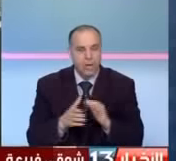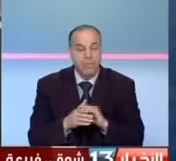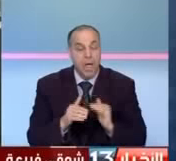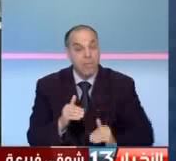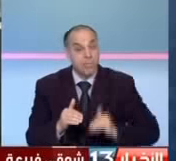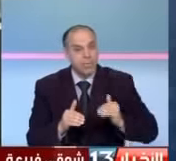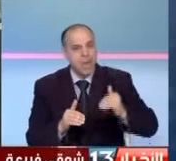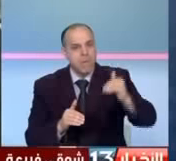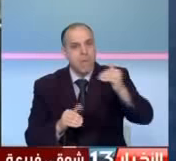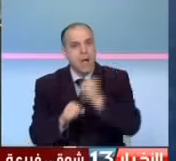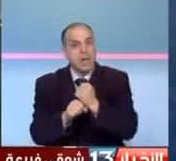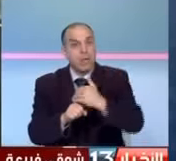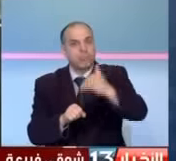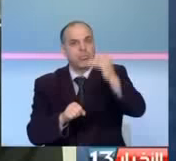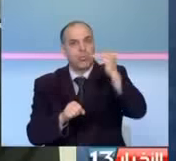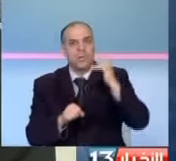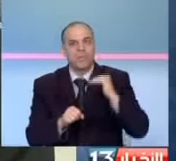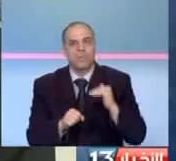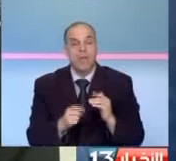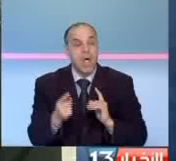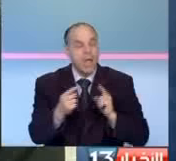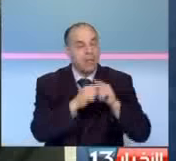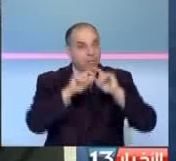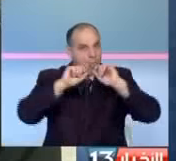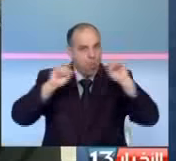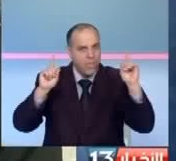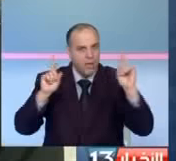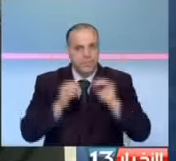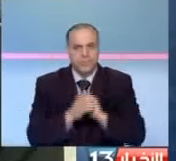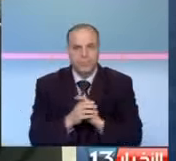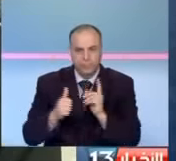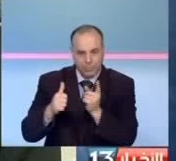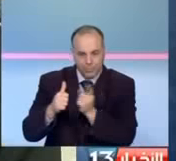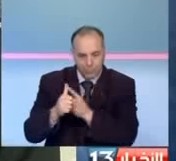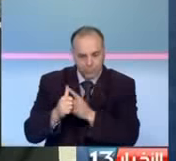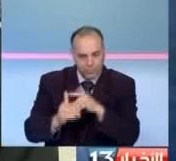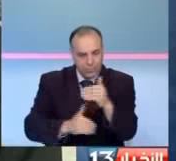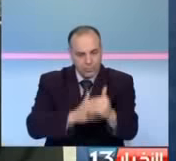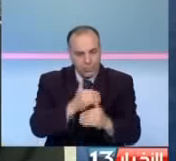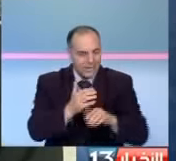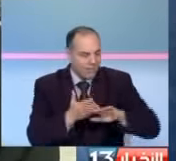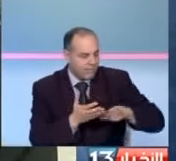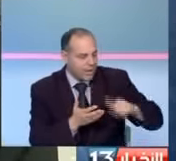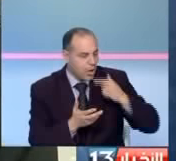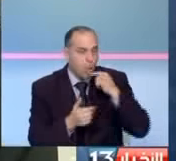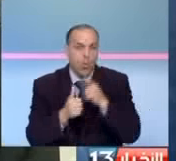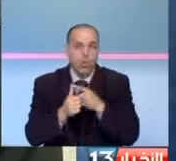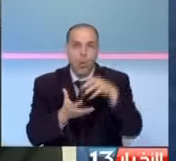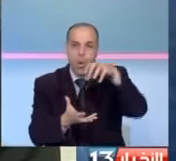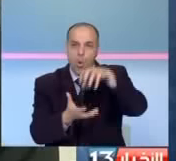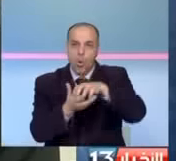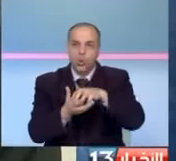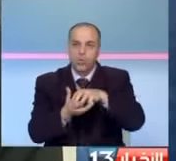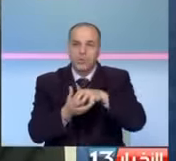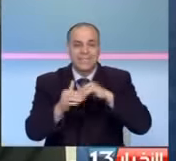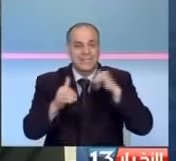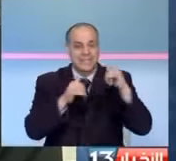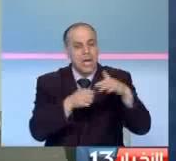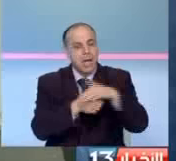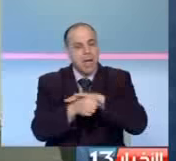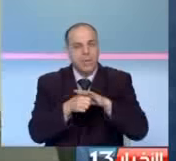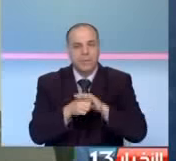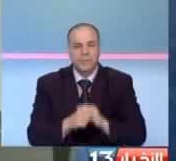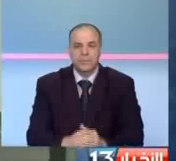تنمية بأهداف واضحة، وهي التمشي الأخير نحو قطب اقتصادي